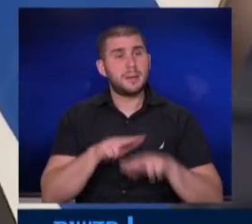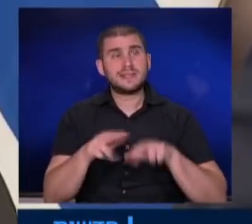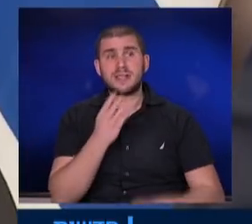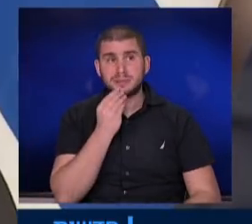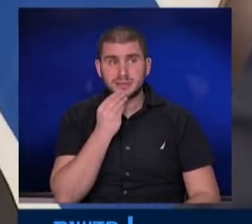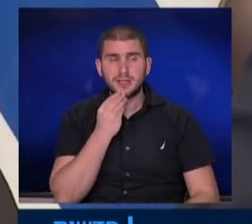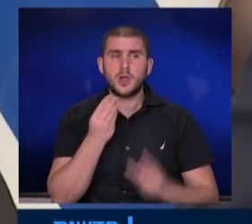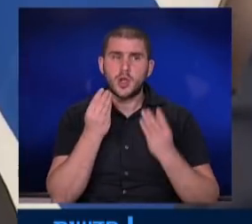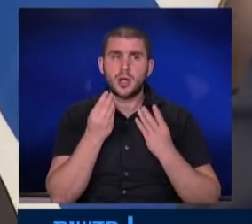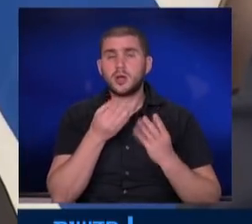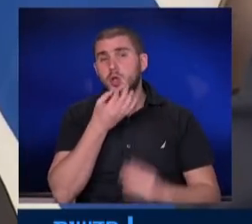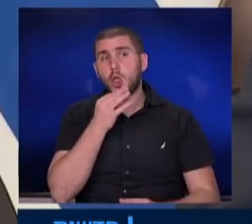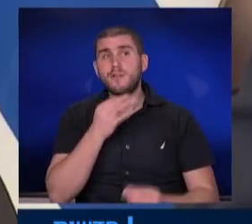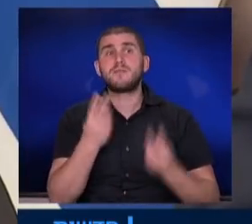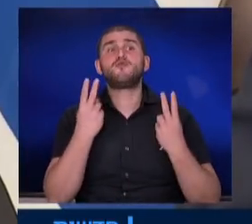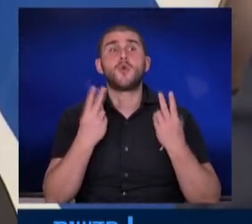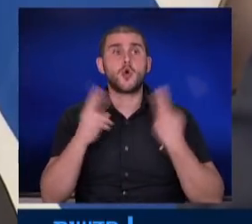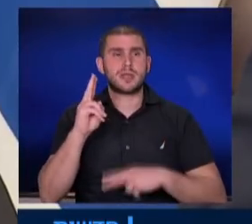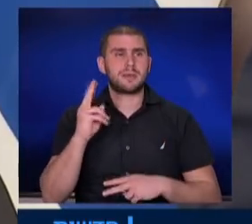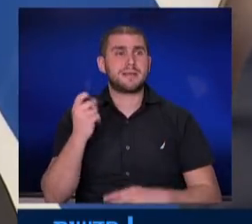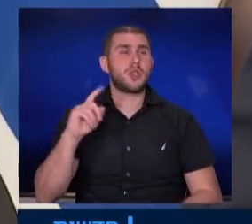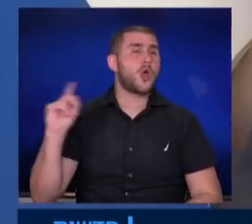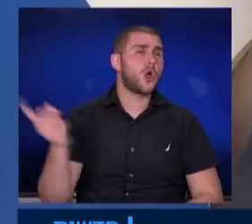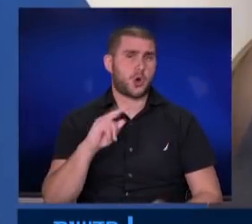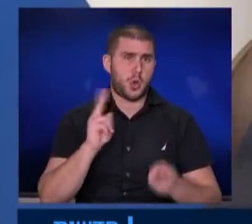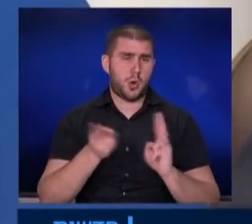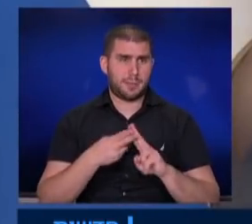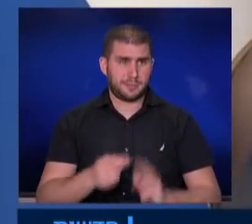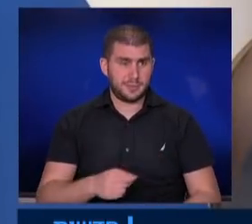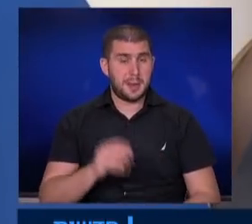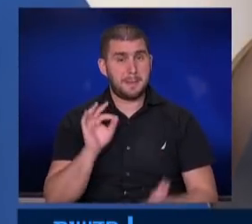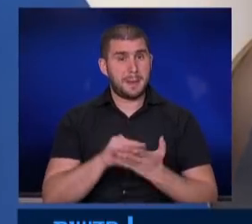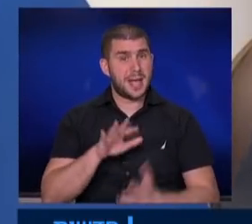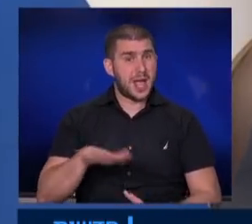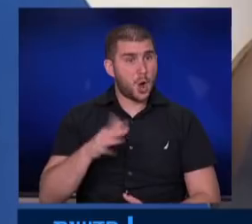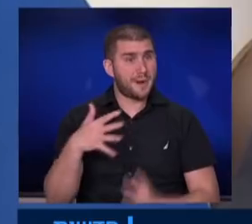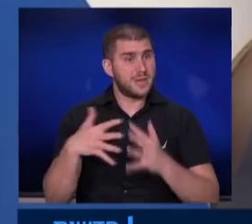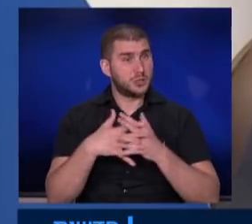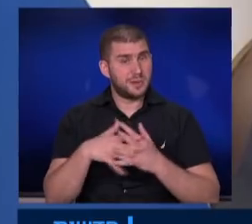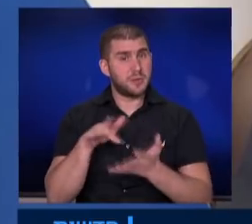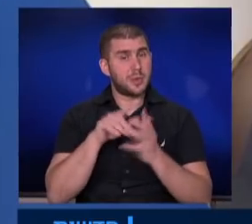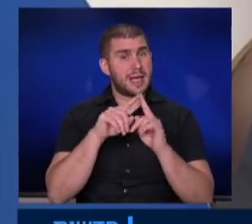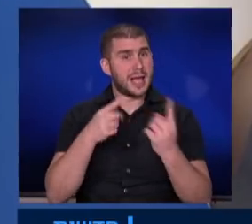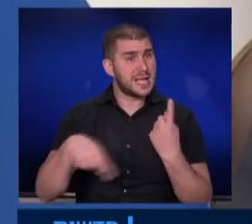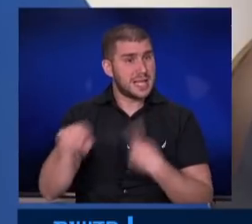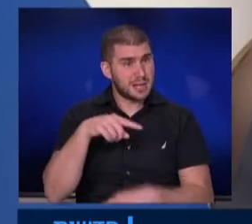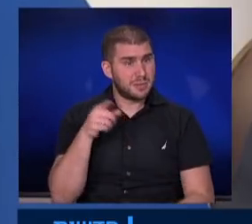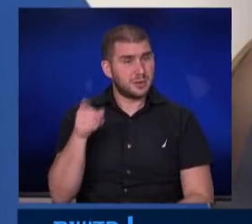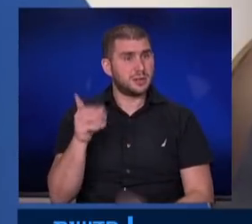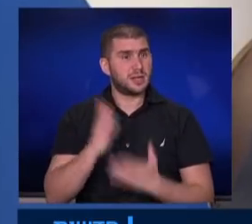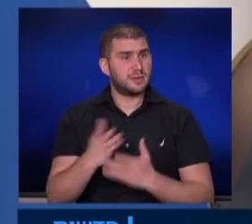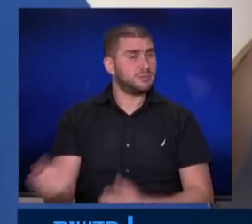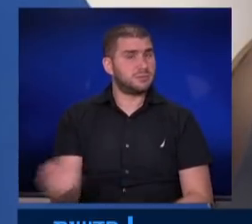טוב משמעותית בכמעט כל שאר העולם. כשאירופה וארצות הברית ומקומות אחרים